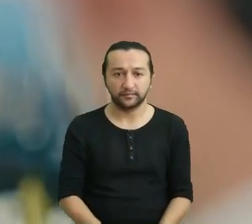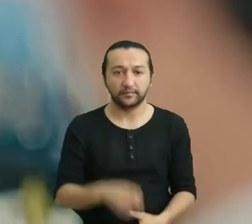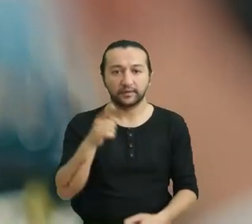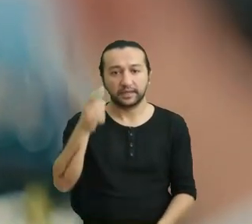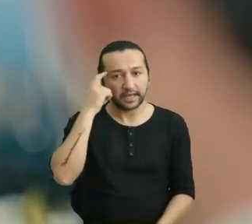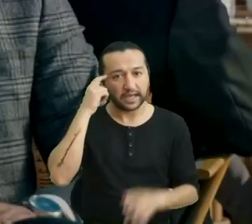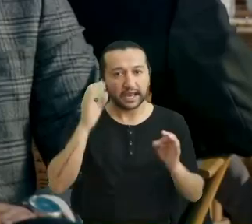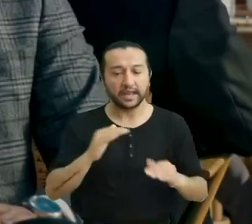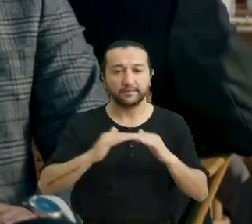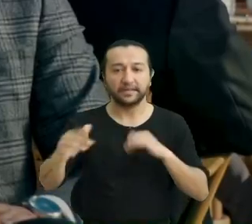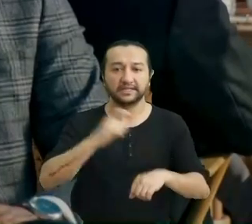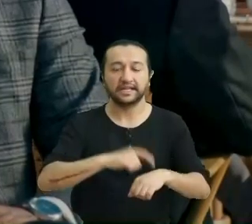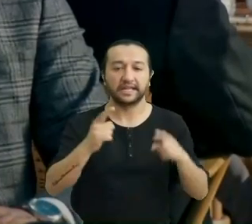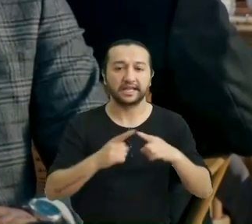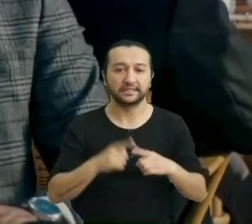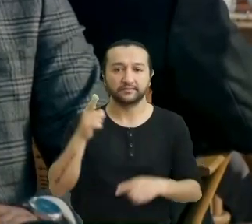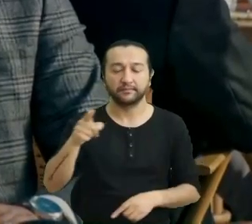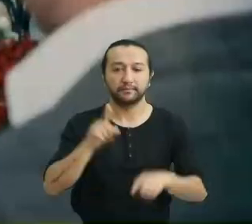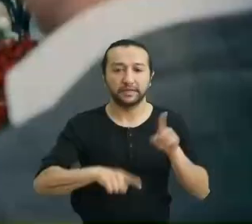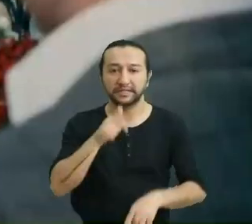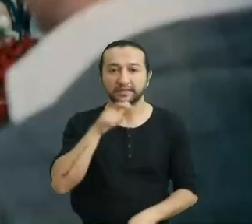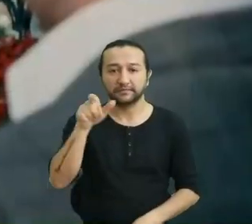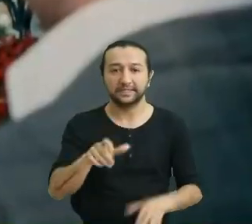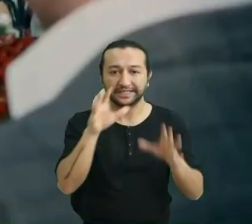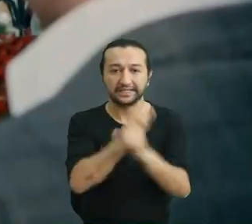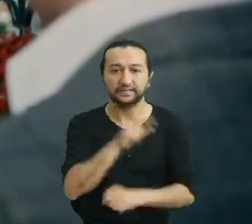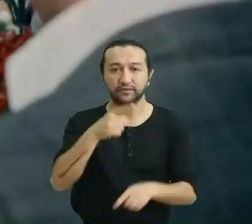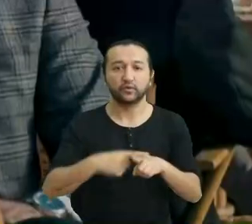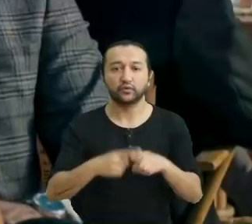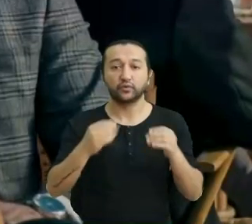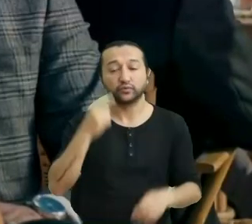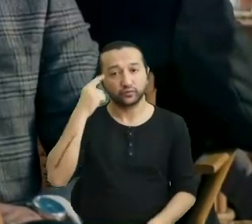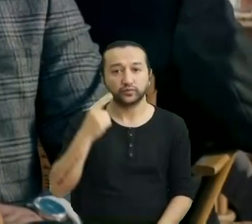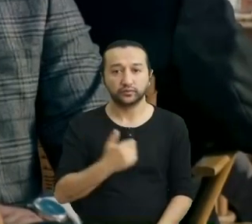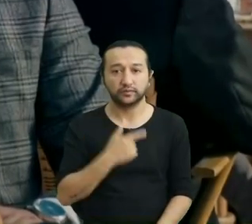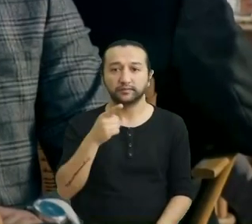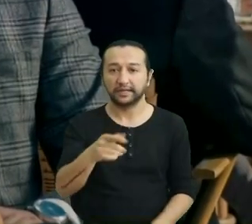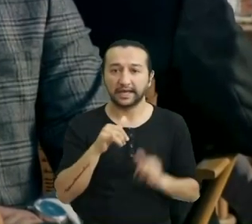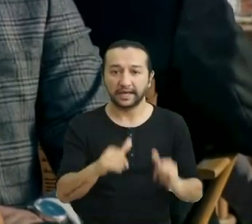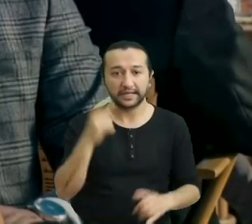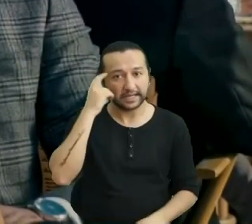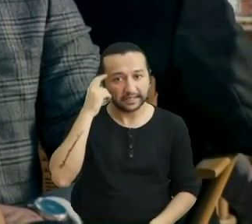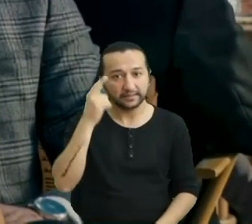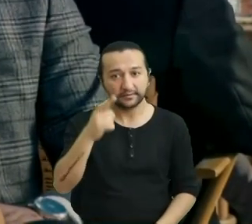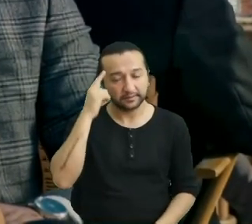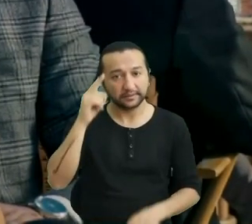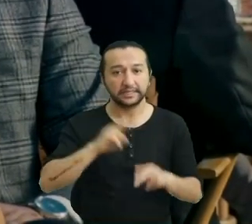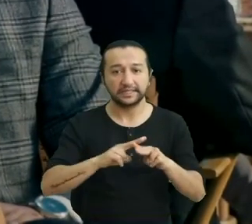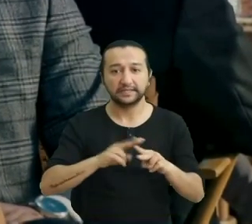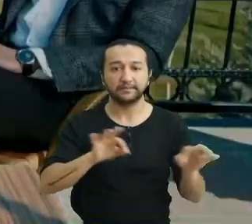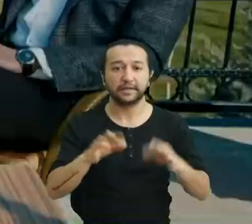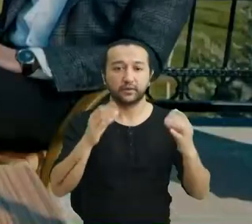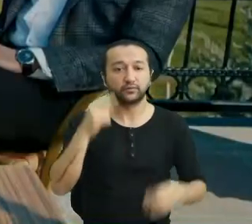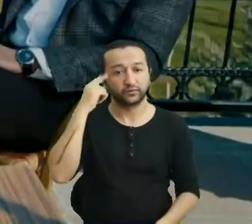Aklı hala milletin sayaçlarında. Bazen bu adamın gizli bir ortağı olduğunu düşünüyorum. Ben de senin aklında yıldızlı bir planın olduğunu